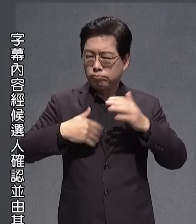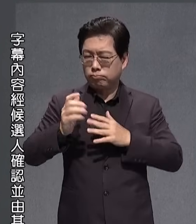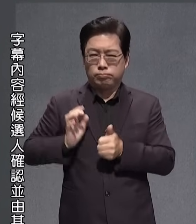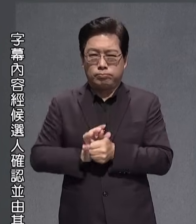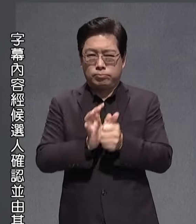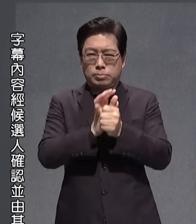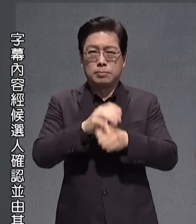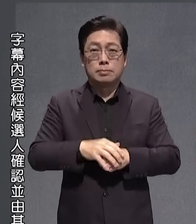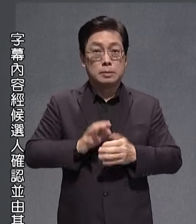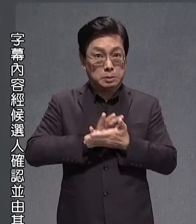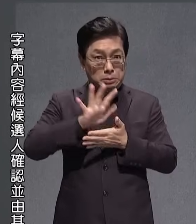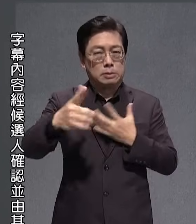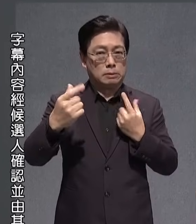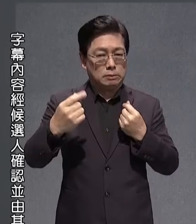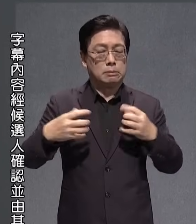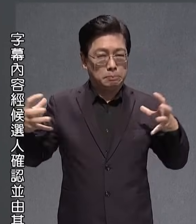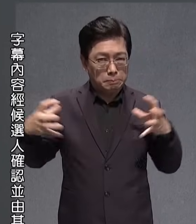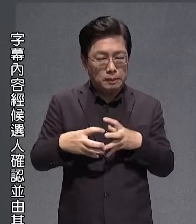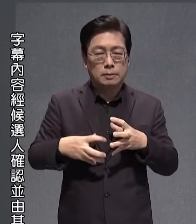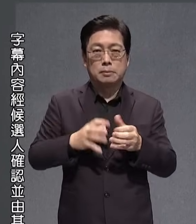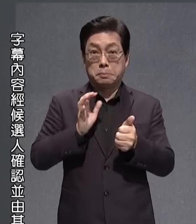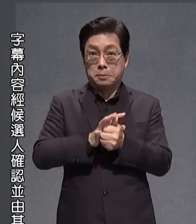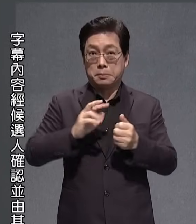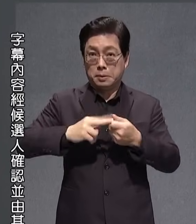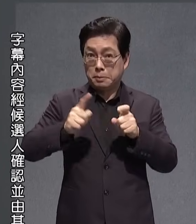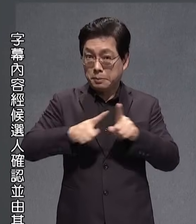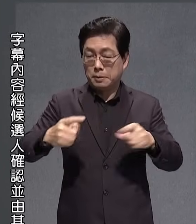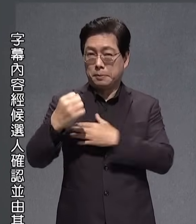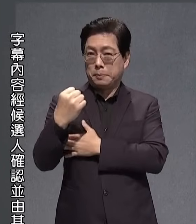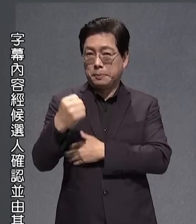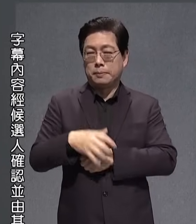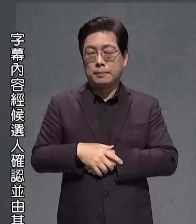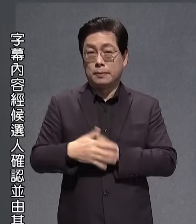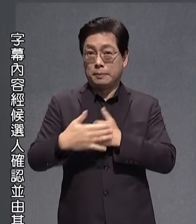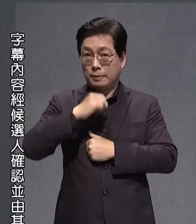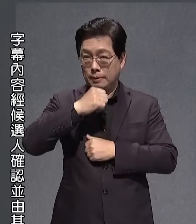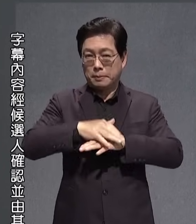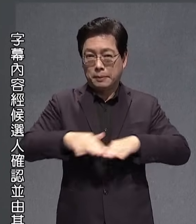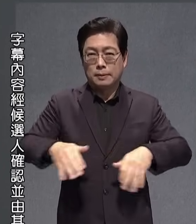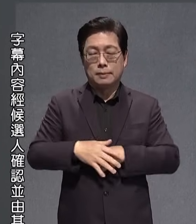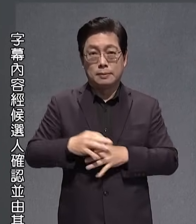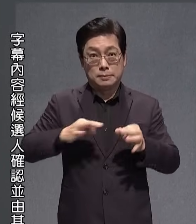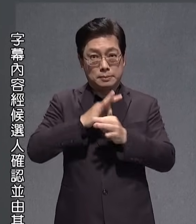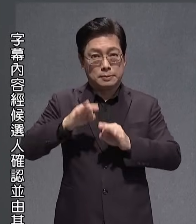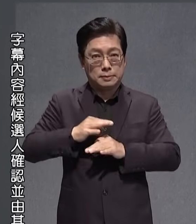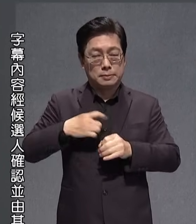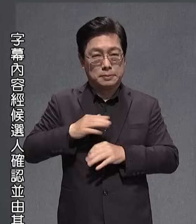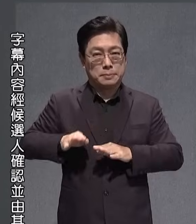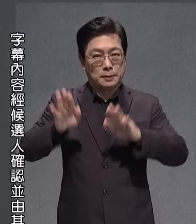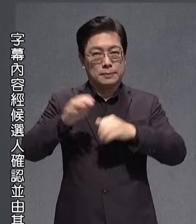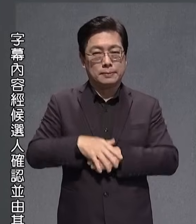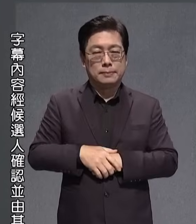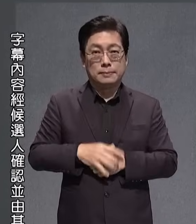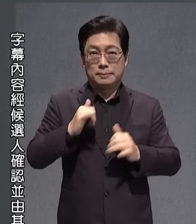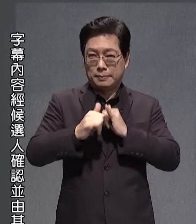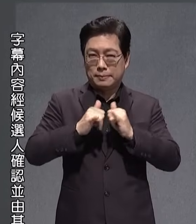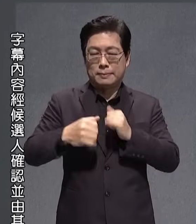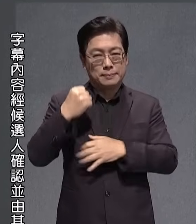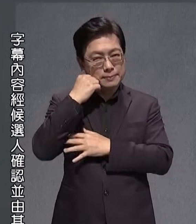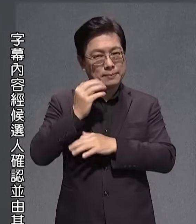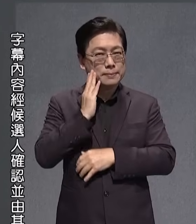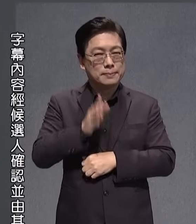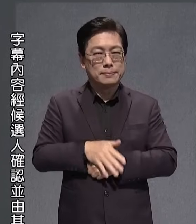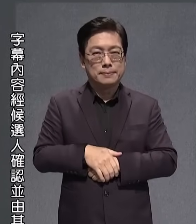打拼，未来我们共同为和平奋斗，让台湾更安全，经济更发展，人民安居乐